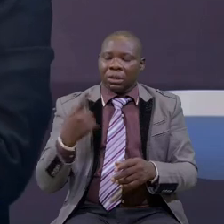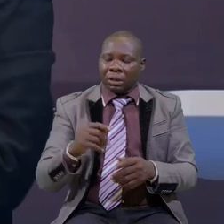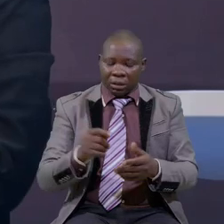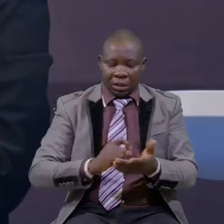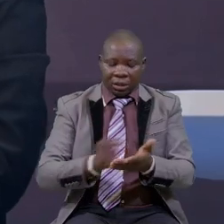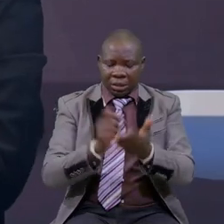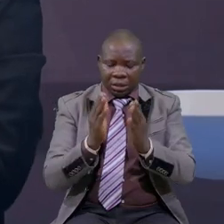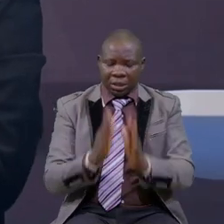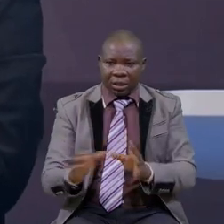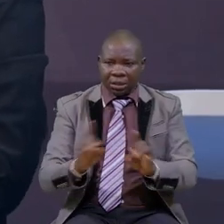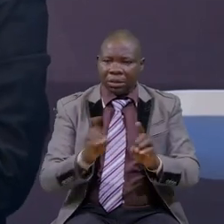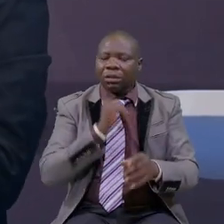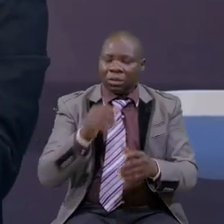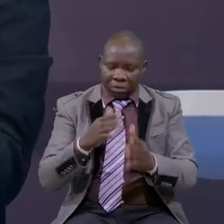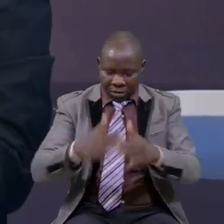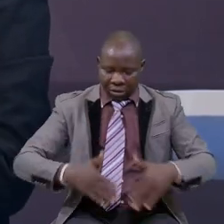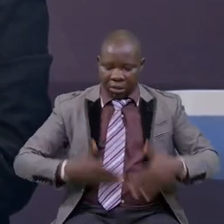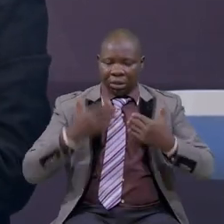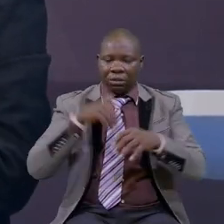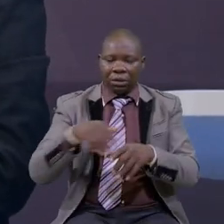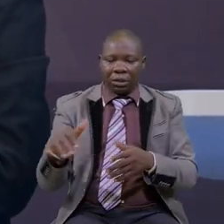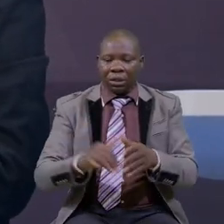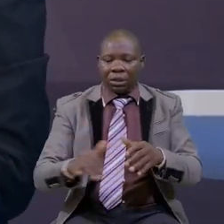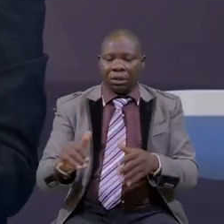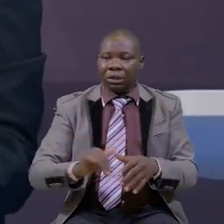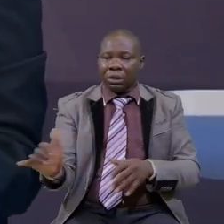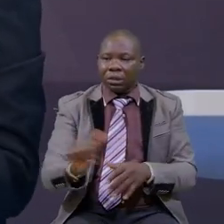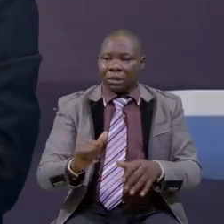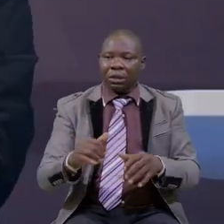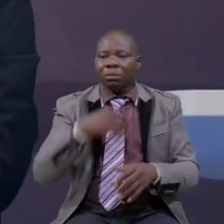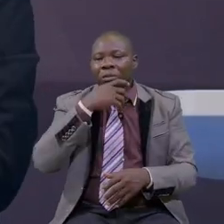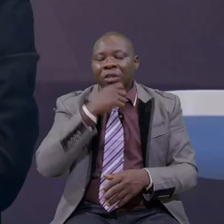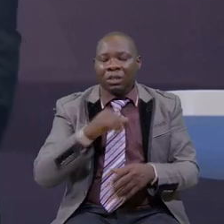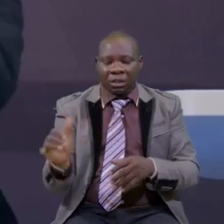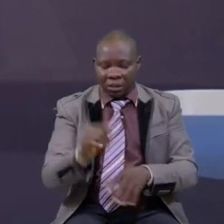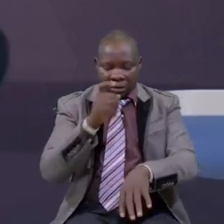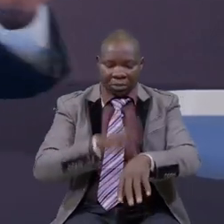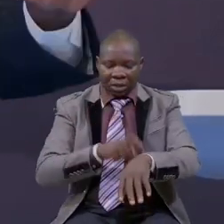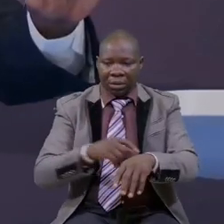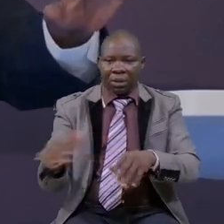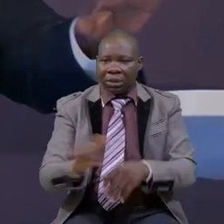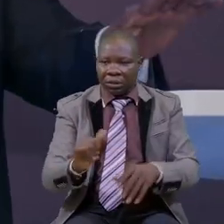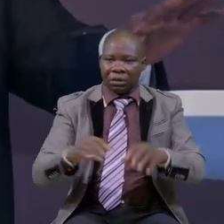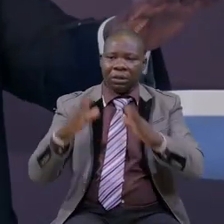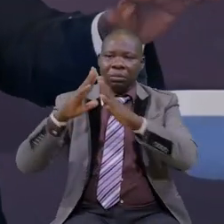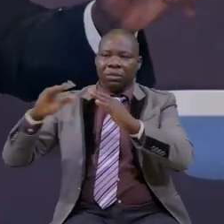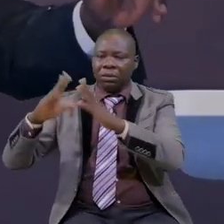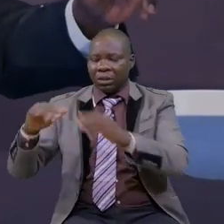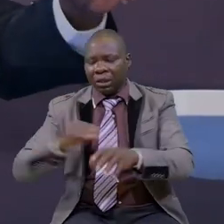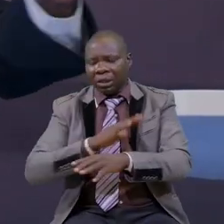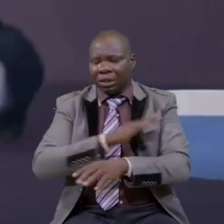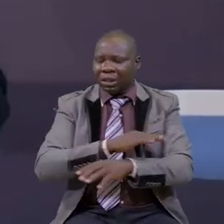Les auteurs n'ont pas vécu dans la même ville, dans la même époque, dans la même période. Ils ont